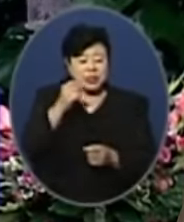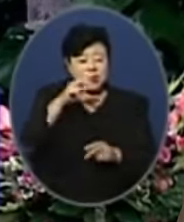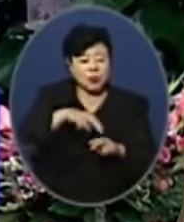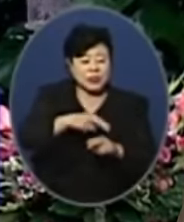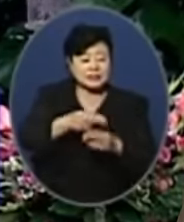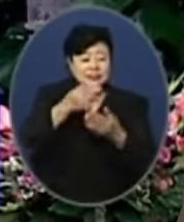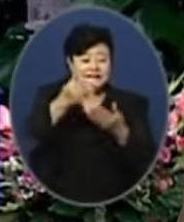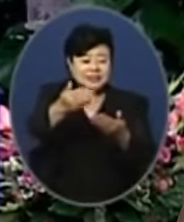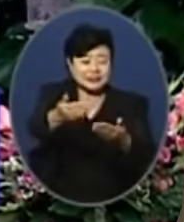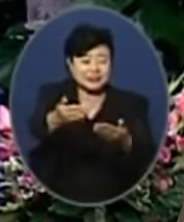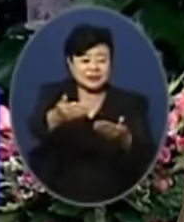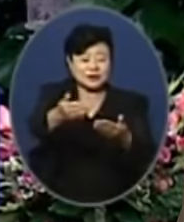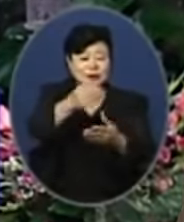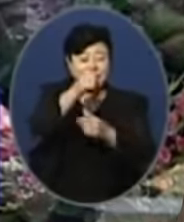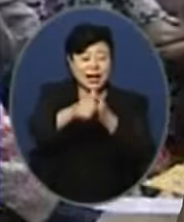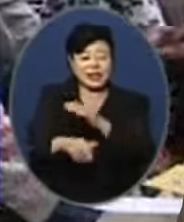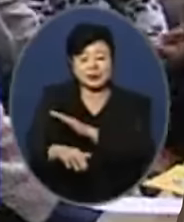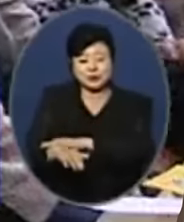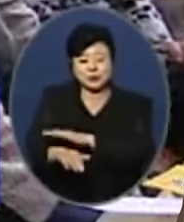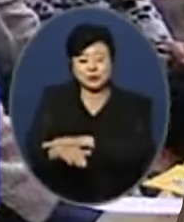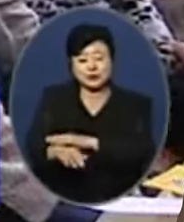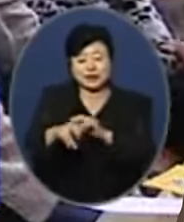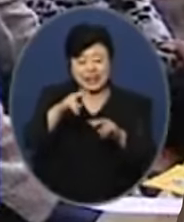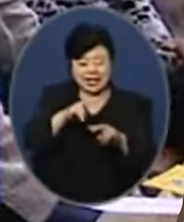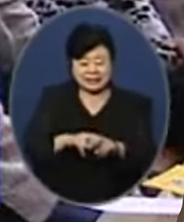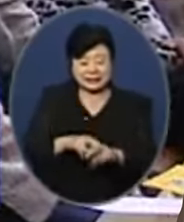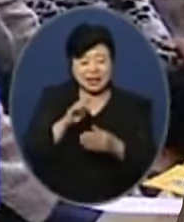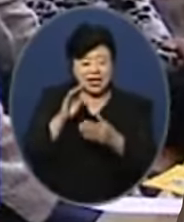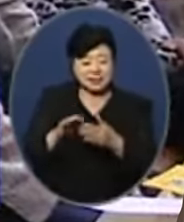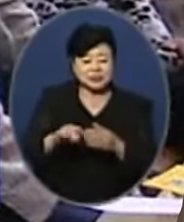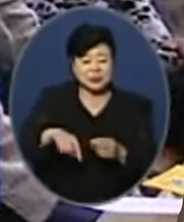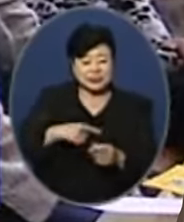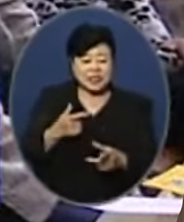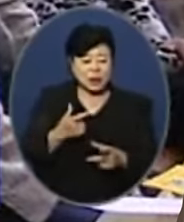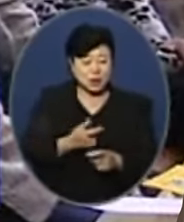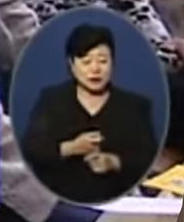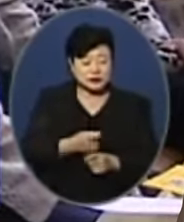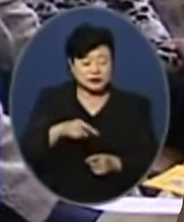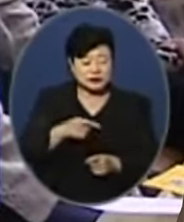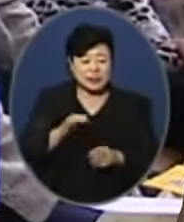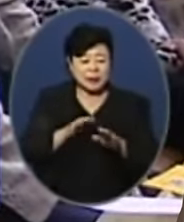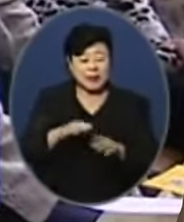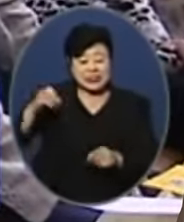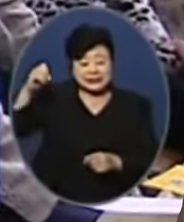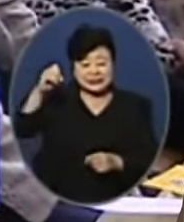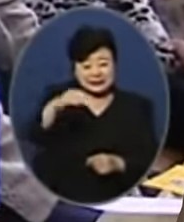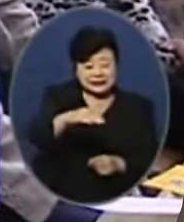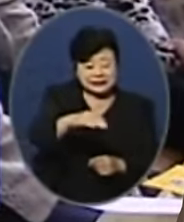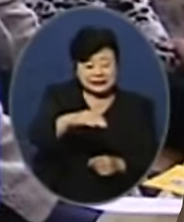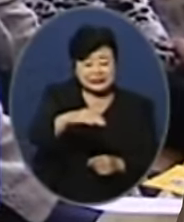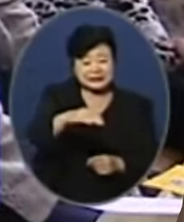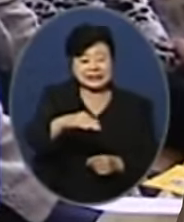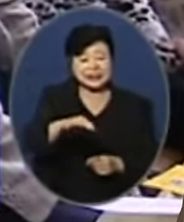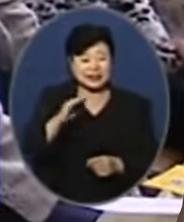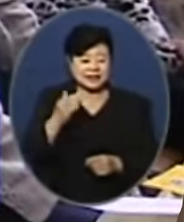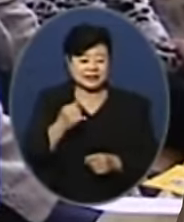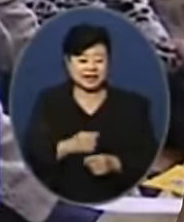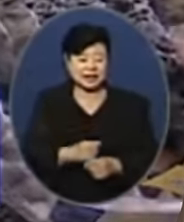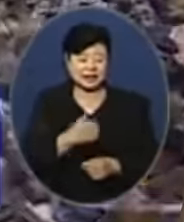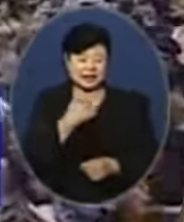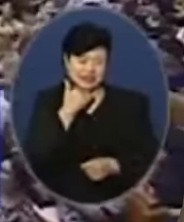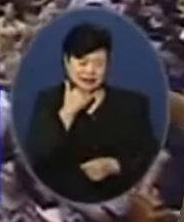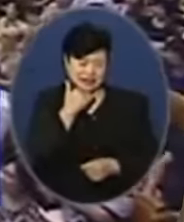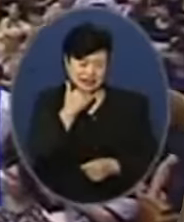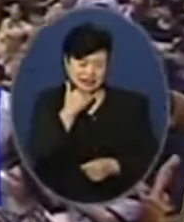한 영원한 제사를 드리시고 하나님 우편에 앉으사 그 후에 자기 원수들을 자기 발등상에 대게 하실